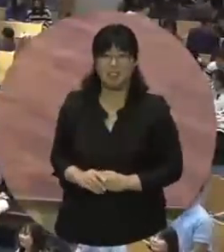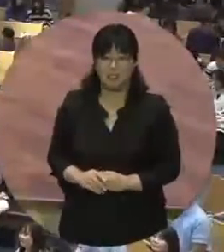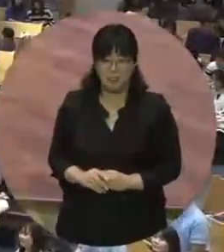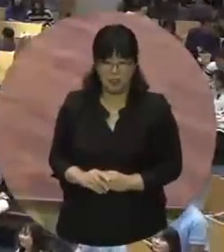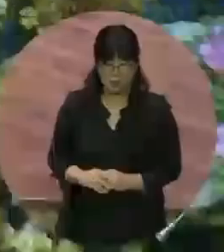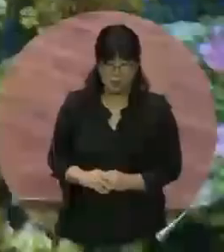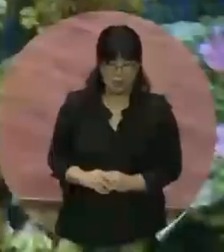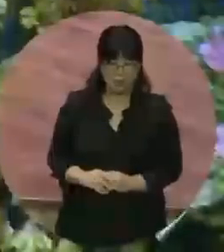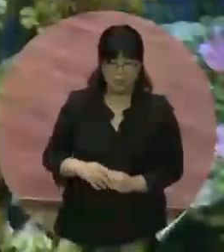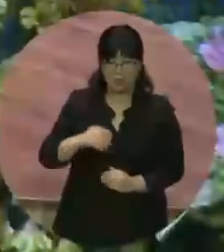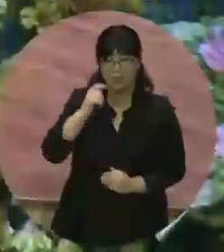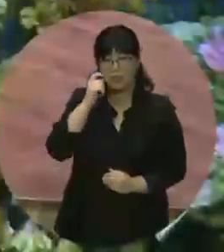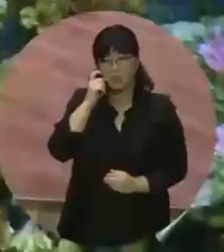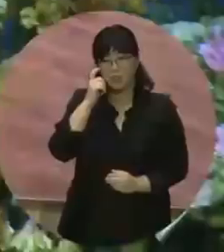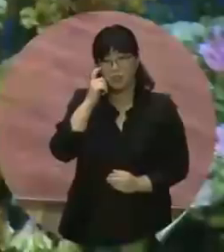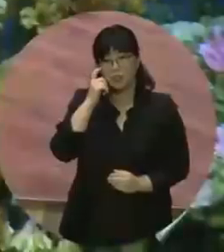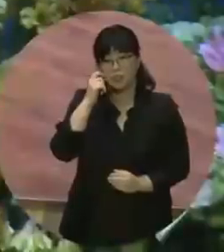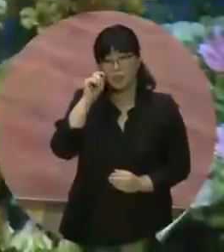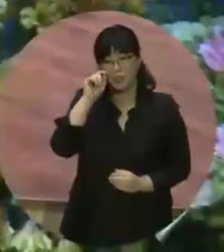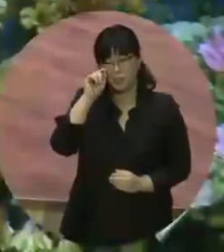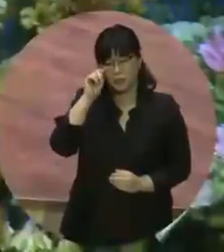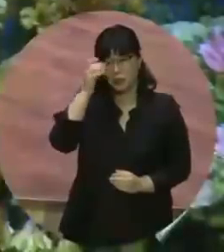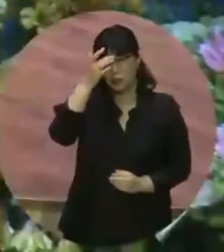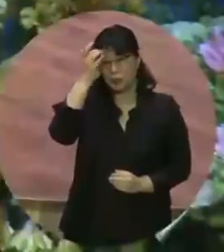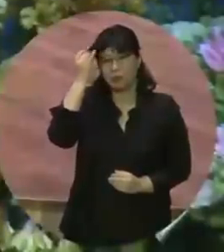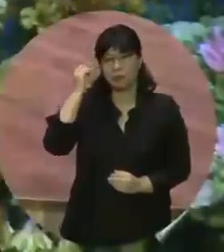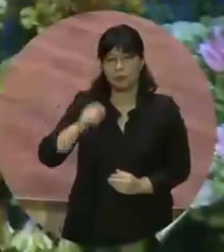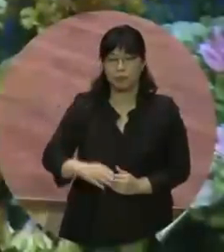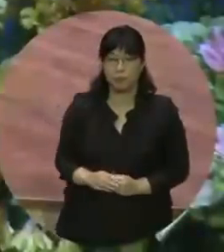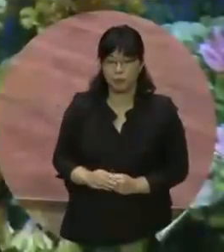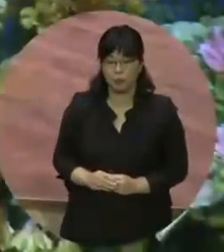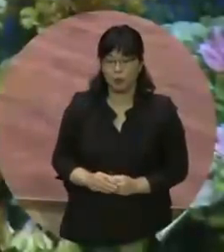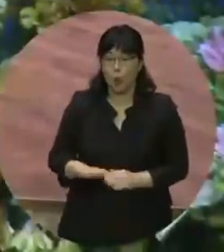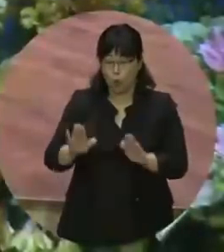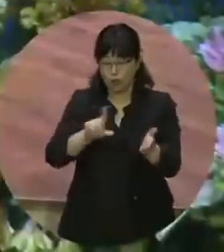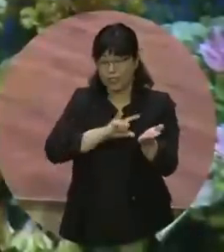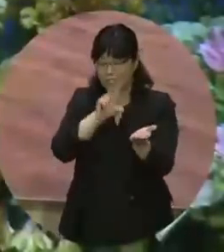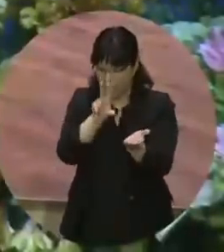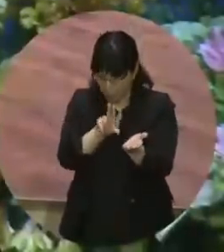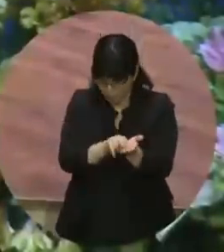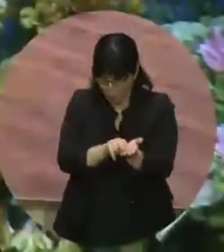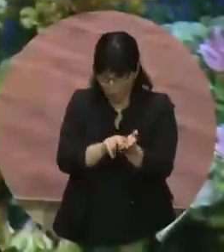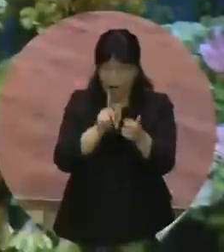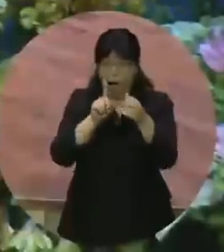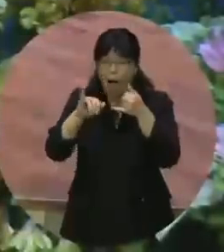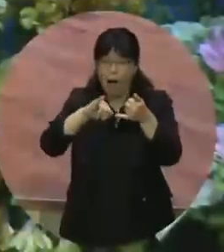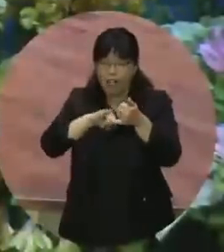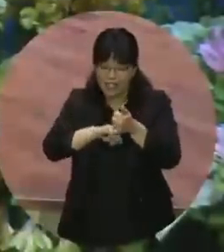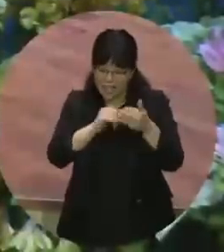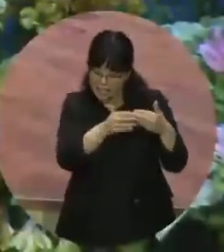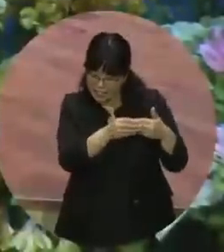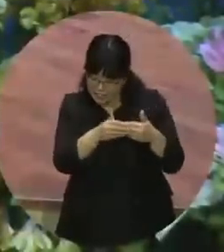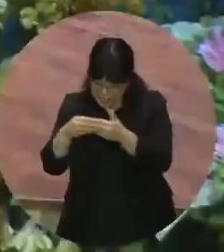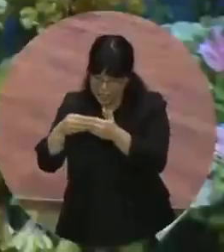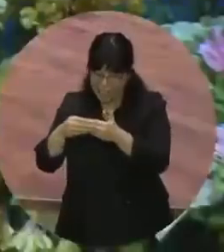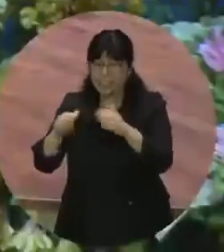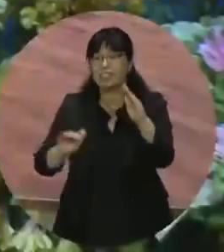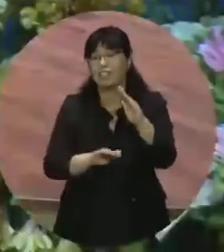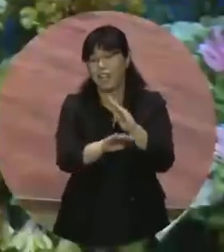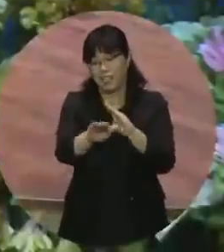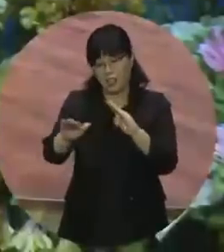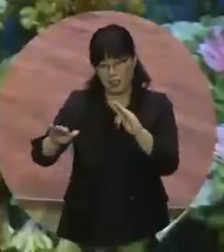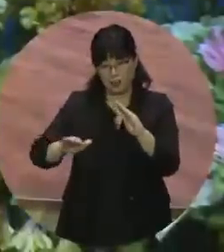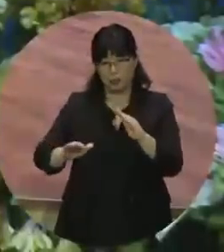내게 드릴 말씀 가지고 언약이 이끄는 가정이라는 제목을 말씀드립니다. 지난 7일간 미국에서 진행된